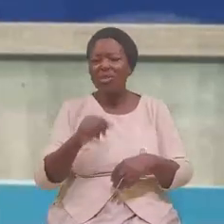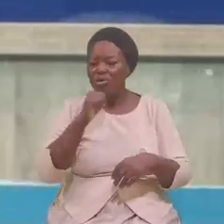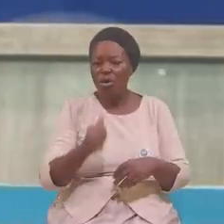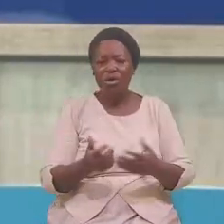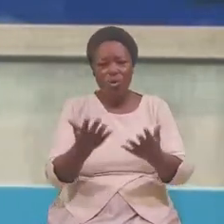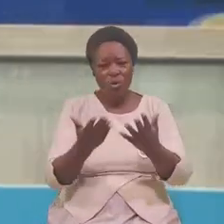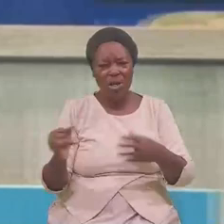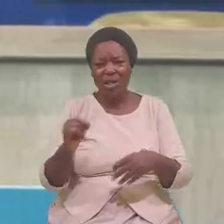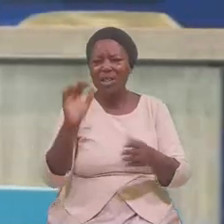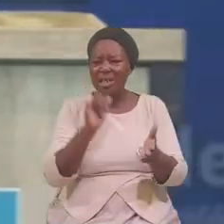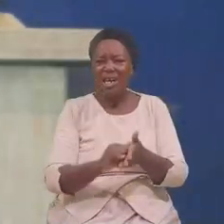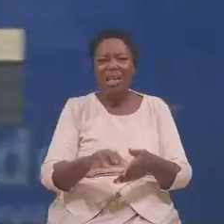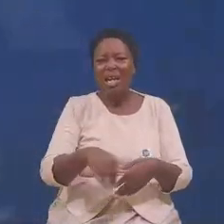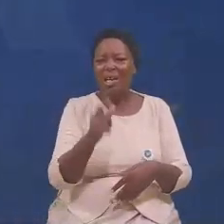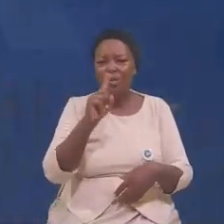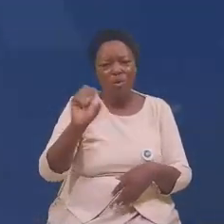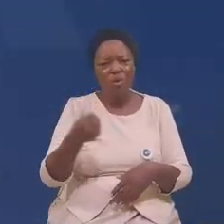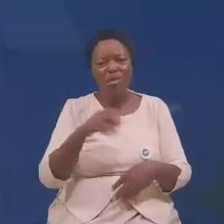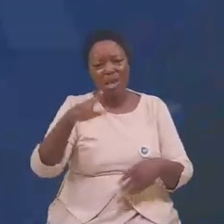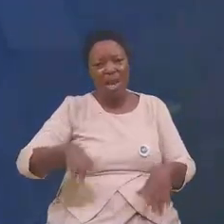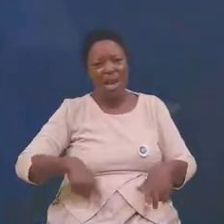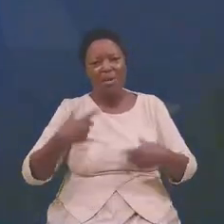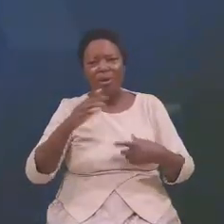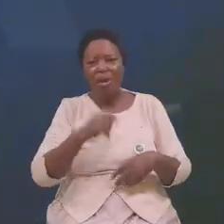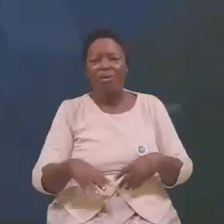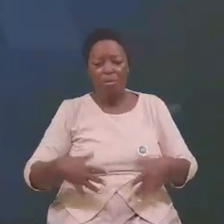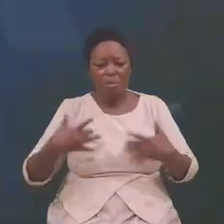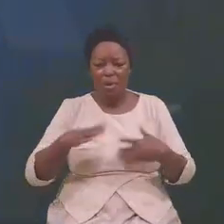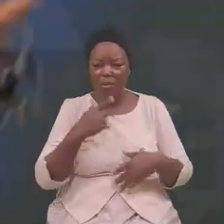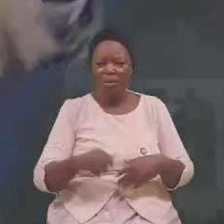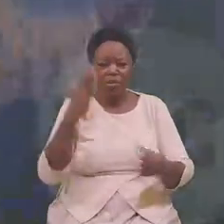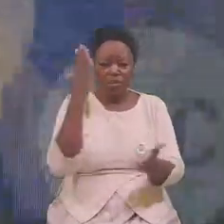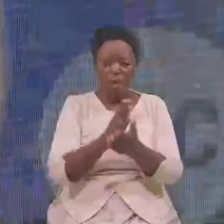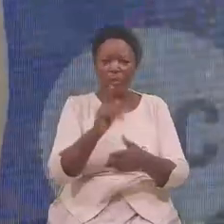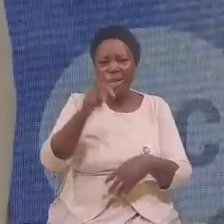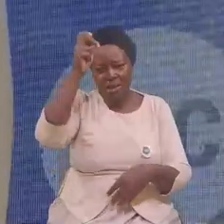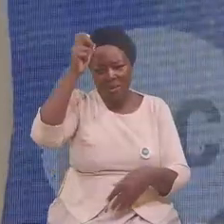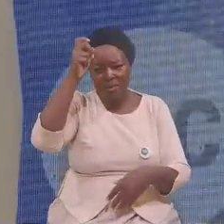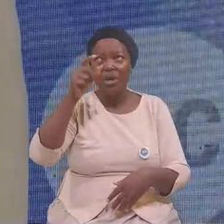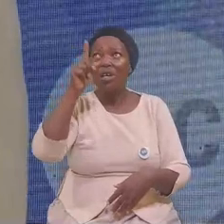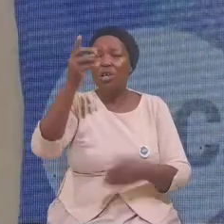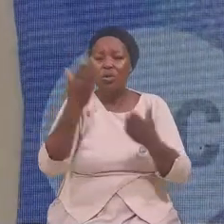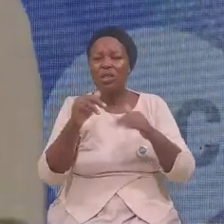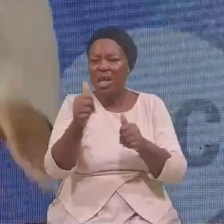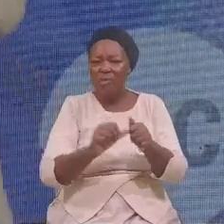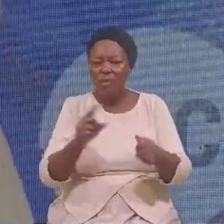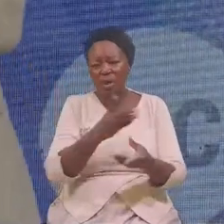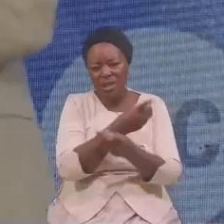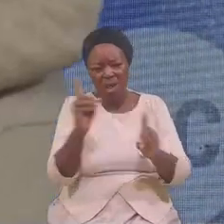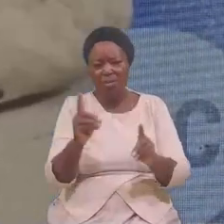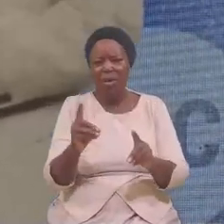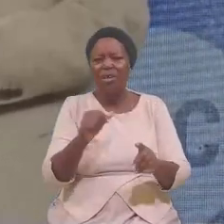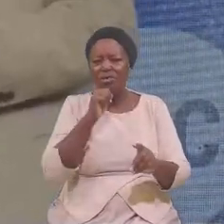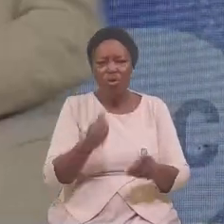qu'aucun périsse et que la vie de quelqu'un soit achevée par Satan. Il veut que tout le monde soit délivré, ne